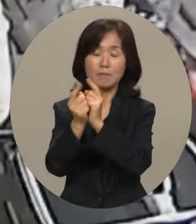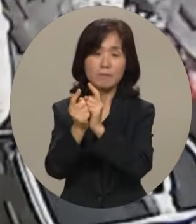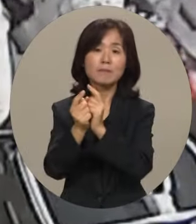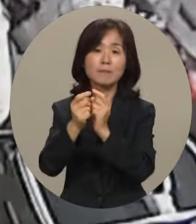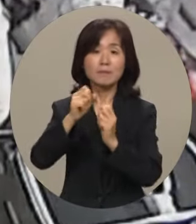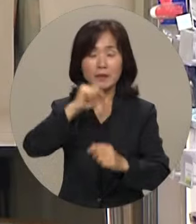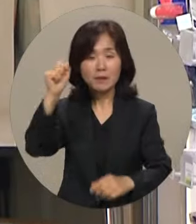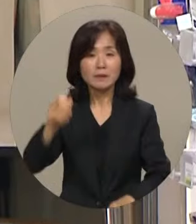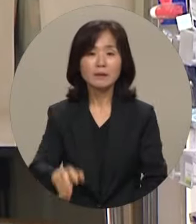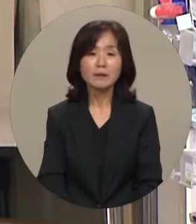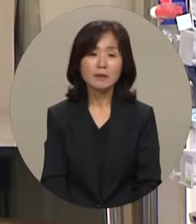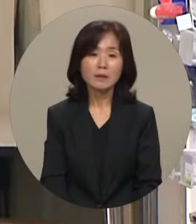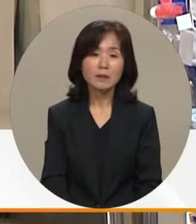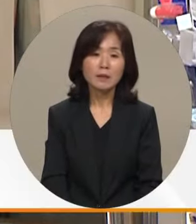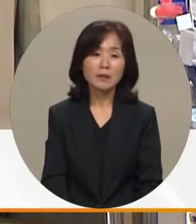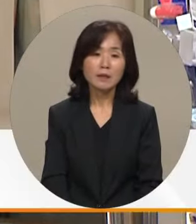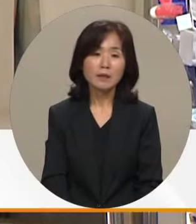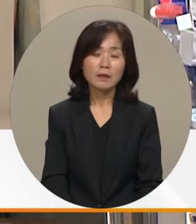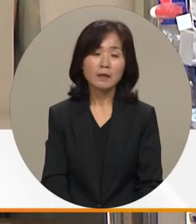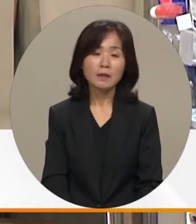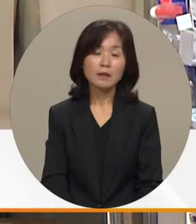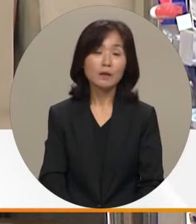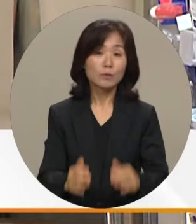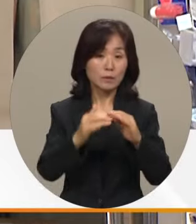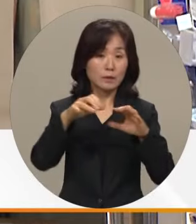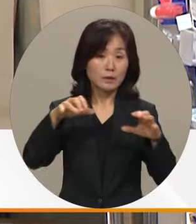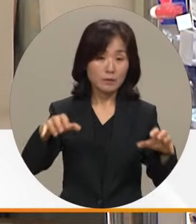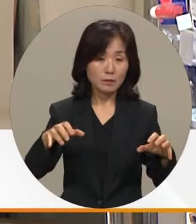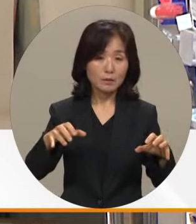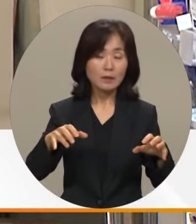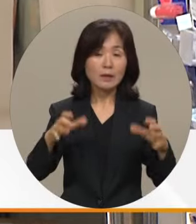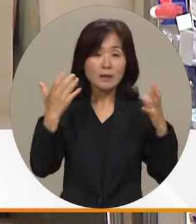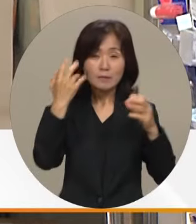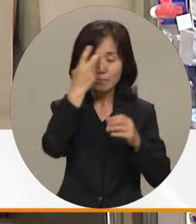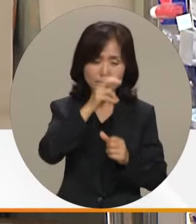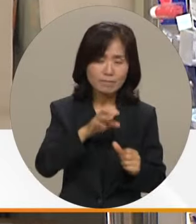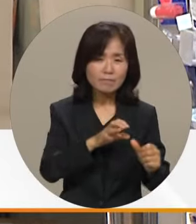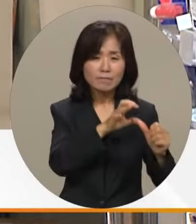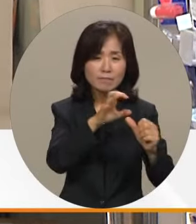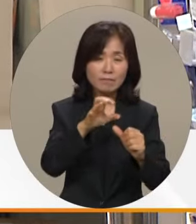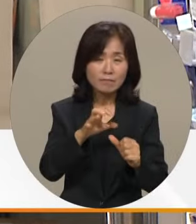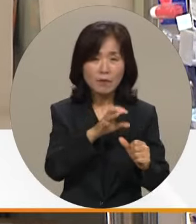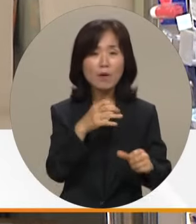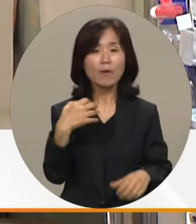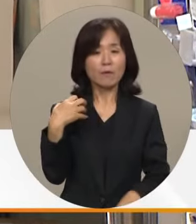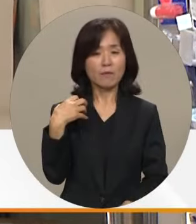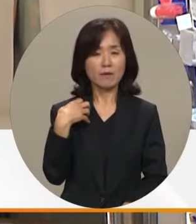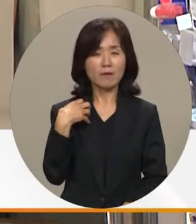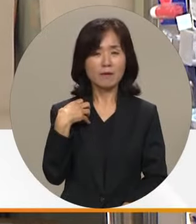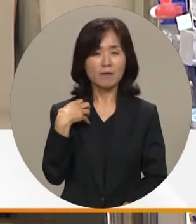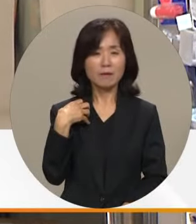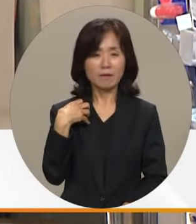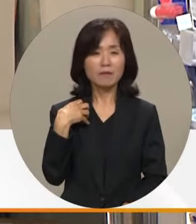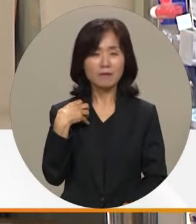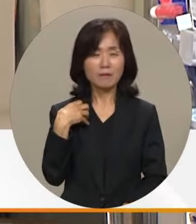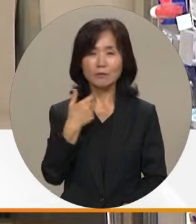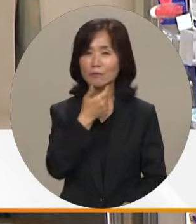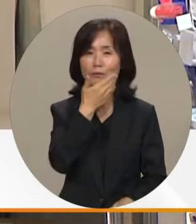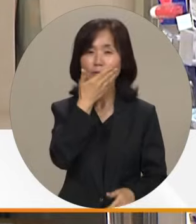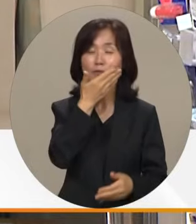있었습니다. 동네에서라도 안전하게 아이를 지키는 그런 역할을 할수 있어가지고